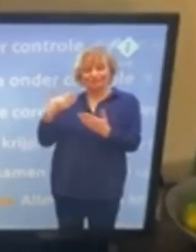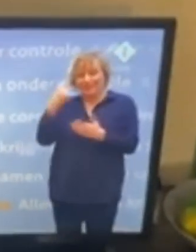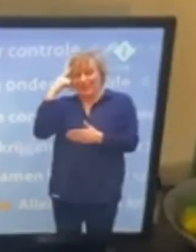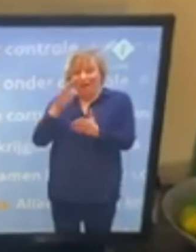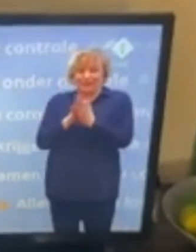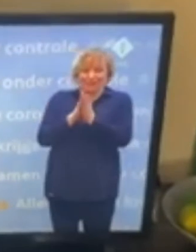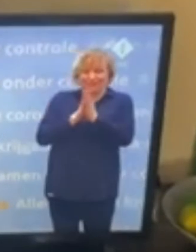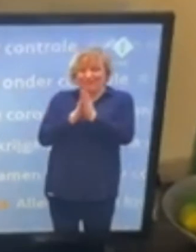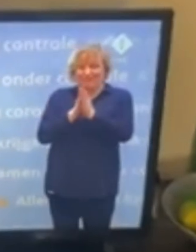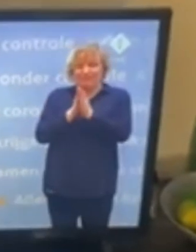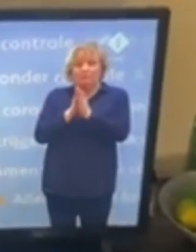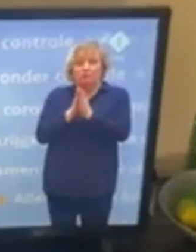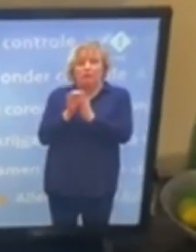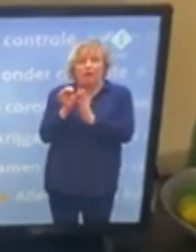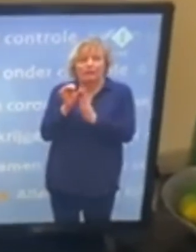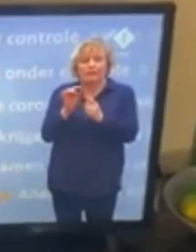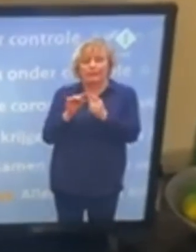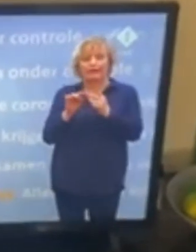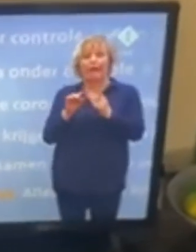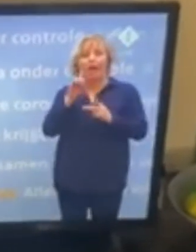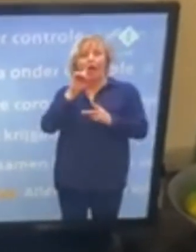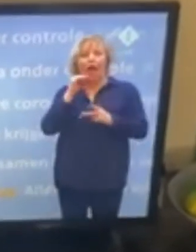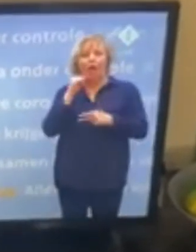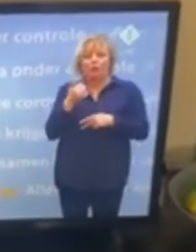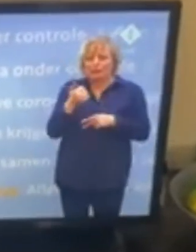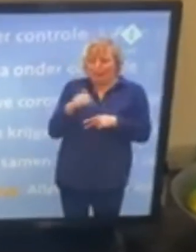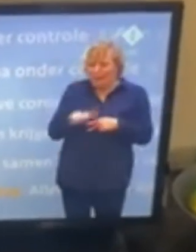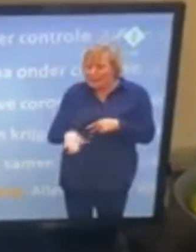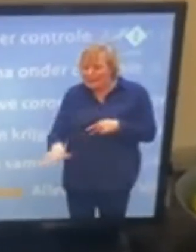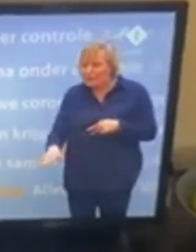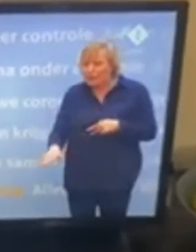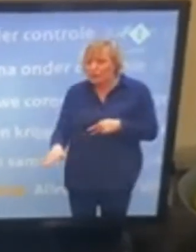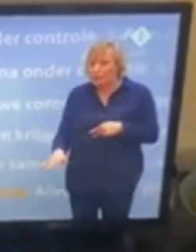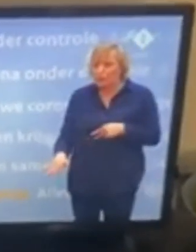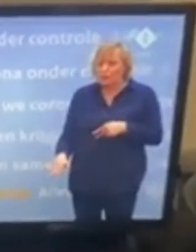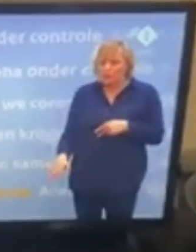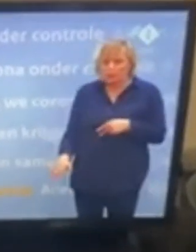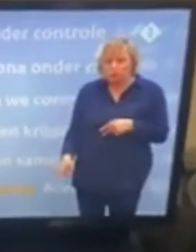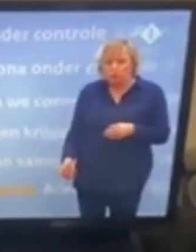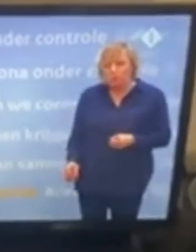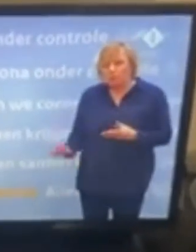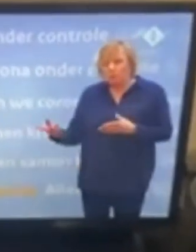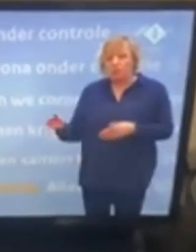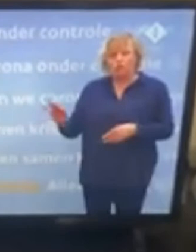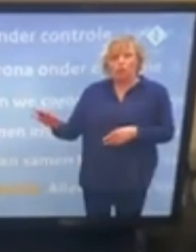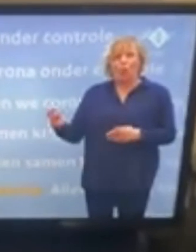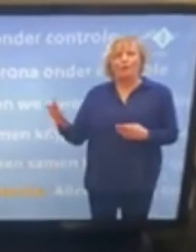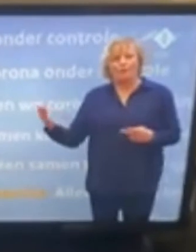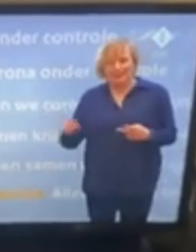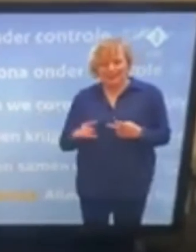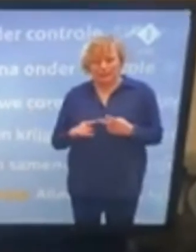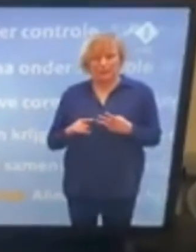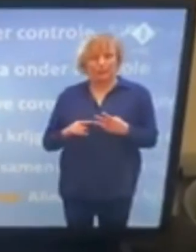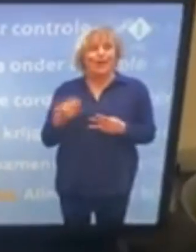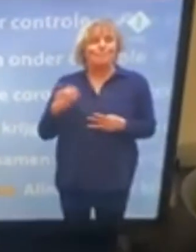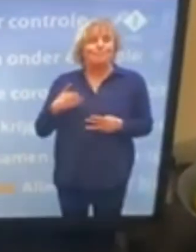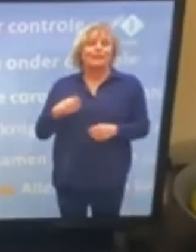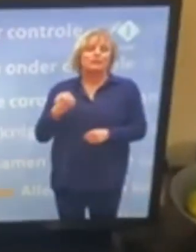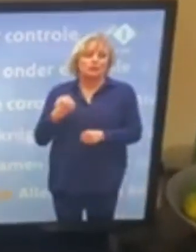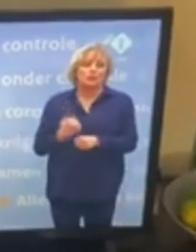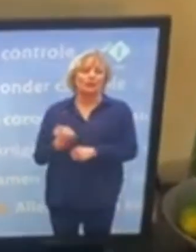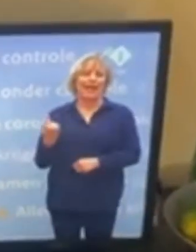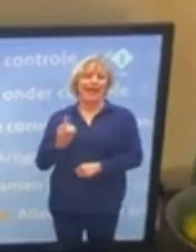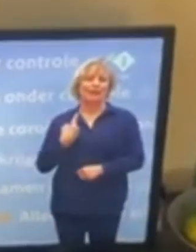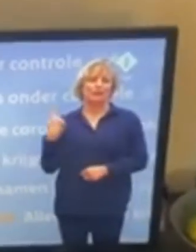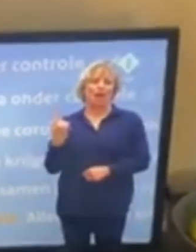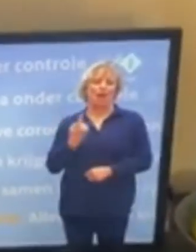weten, jongens. Ouders met kleine kinderen die denken, ja, wanneer gaan ze eindelijk weer eens een keer naar die school toe? Mensen die echt eenzaam zijn of mensen